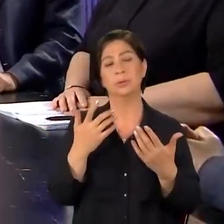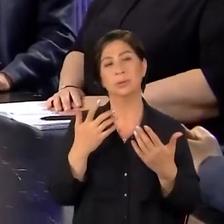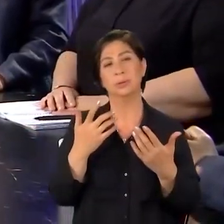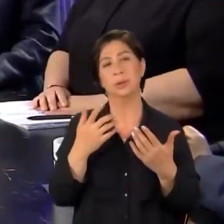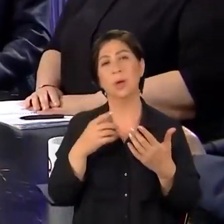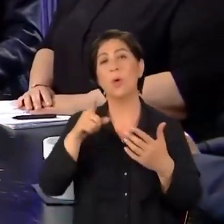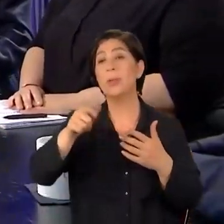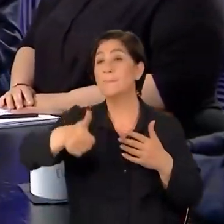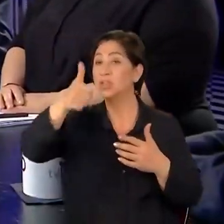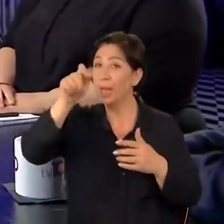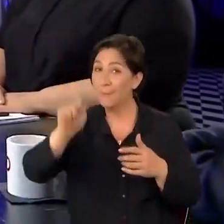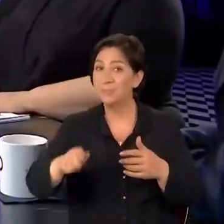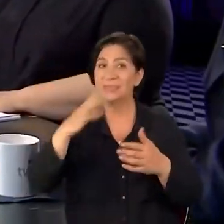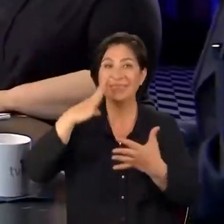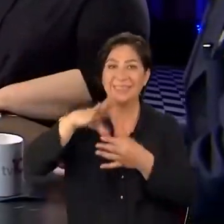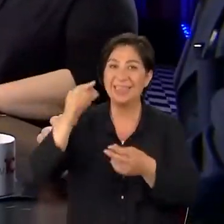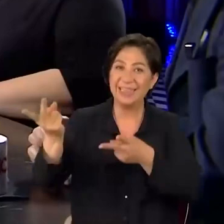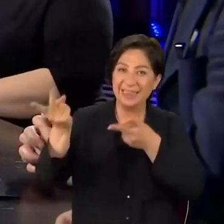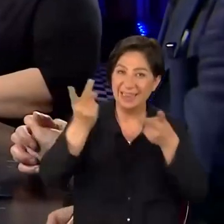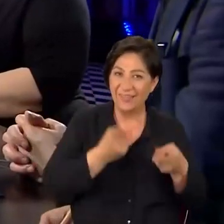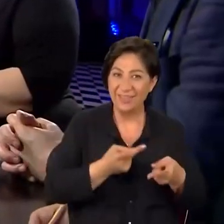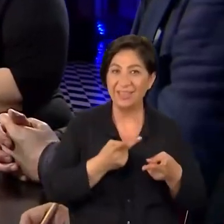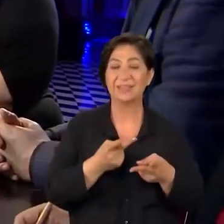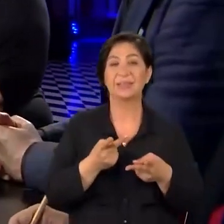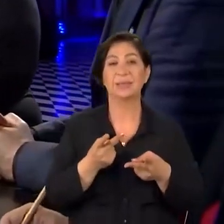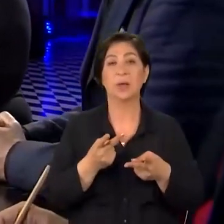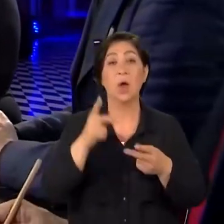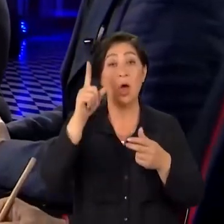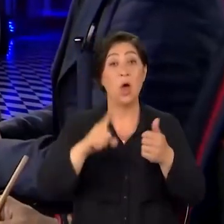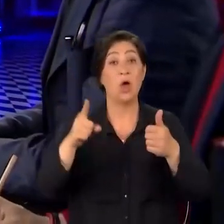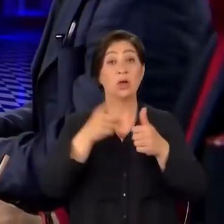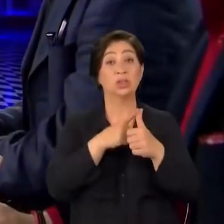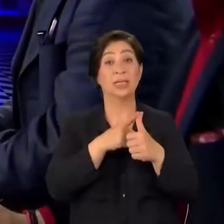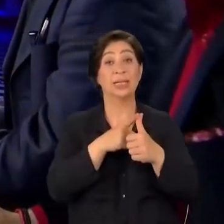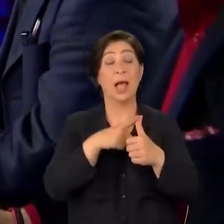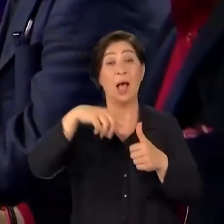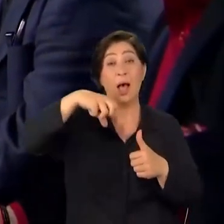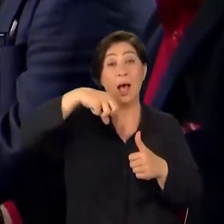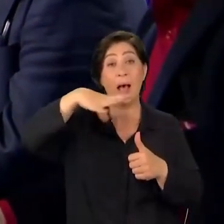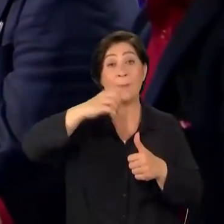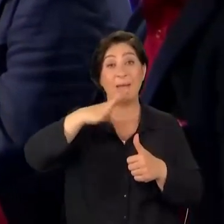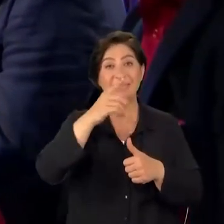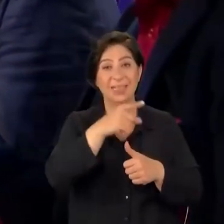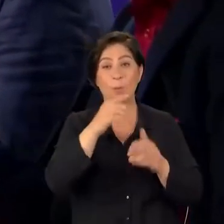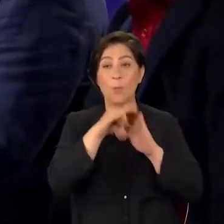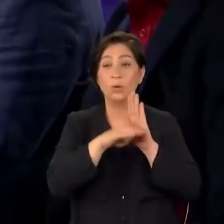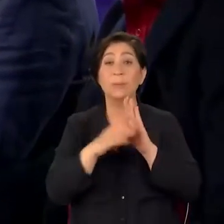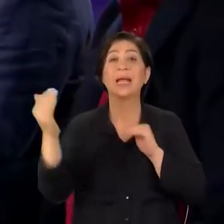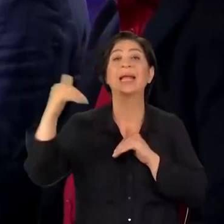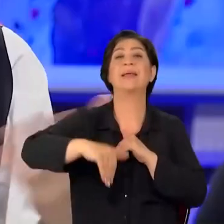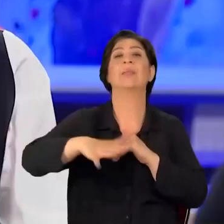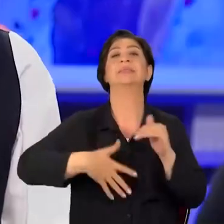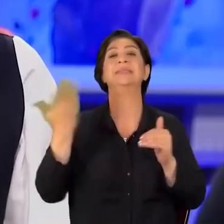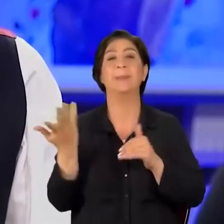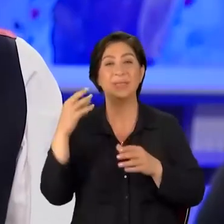efendim orada başkanlık yapmış falan insanları davet ettik. Ve öncelikle AK Parti temsilcisi